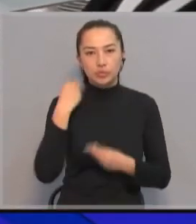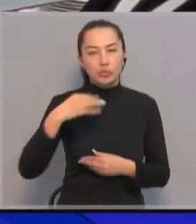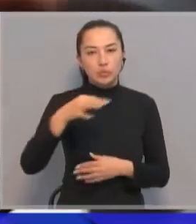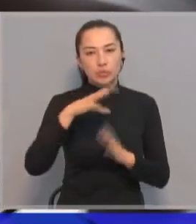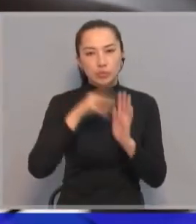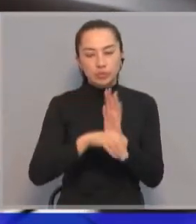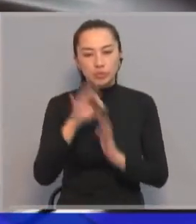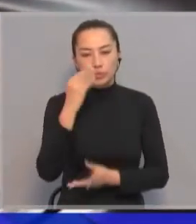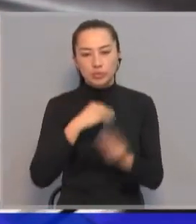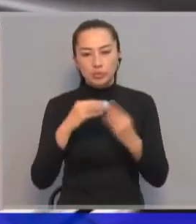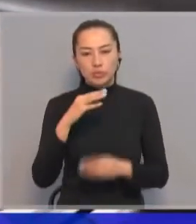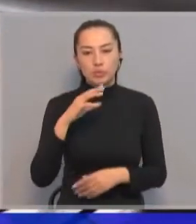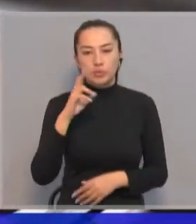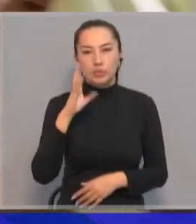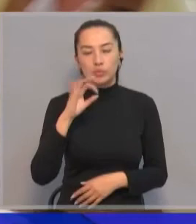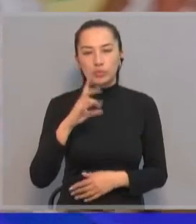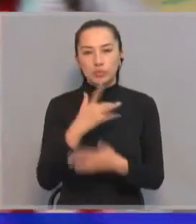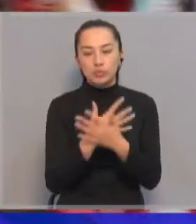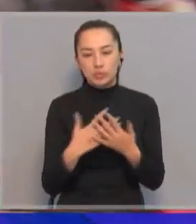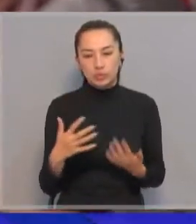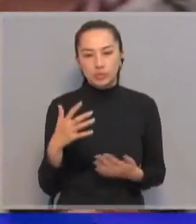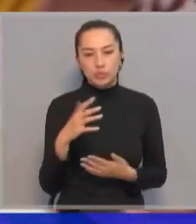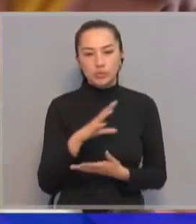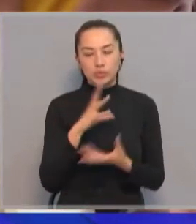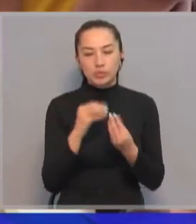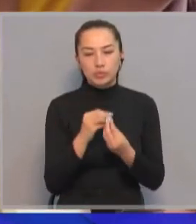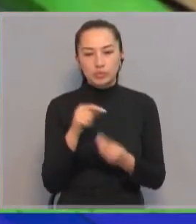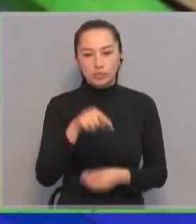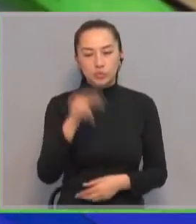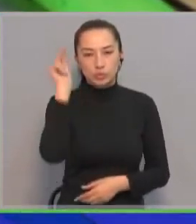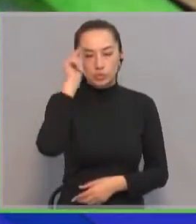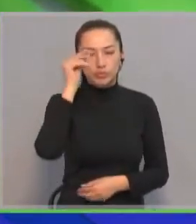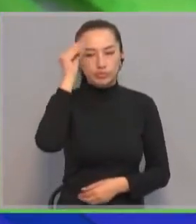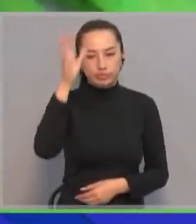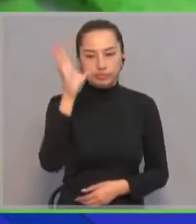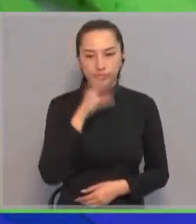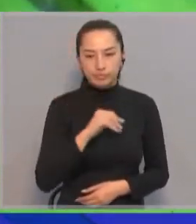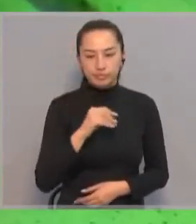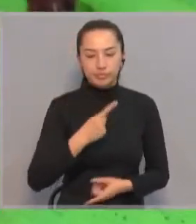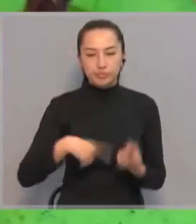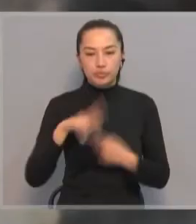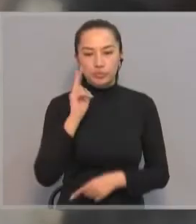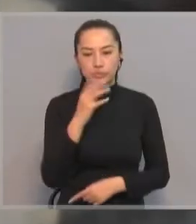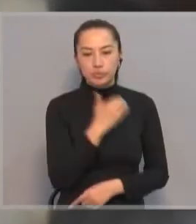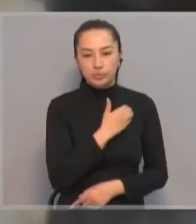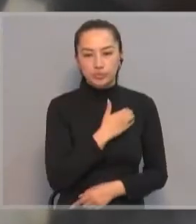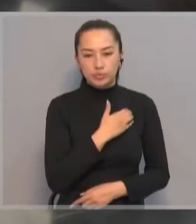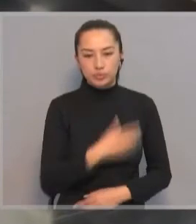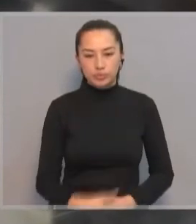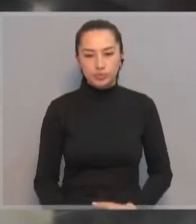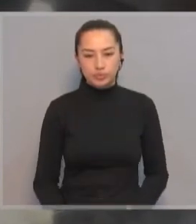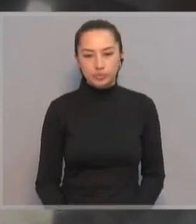колледждері тамақтандыру, кондитерісі, наубайшы мамандықтары бойынша осында келіп біліктіліктерін арттырады, кәсіби шеберліктерінен өтетін болады.